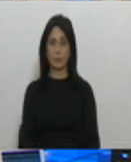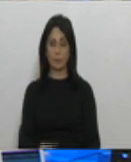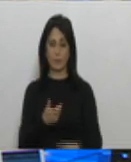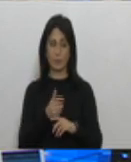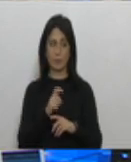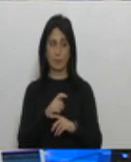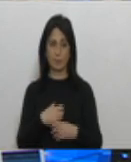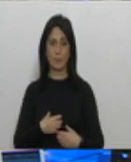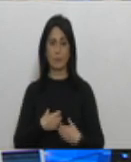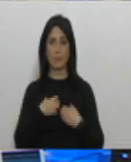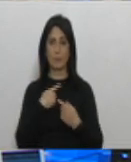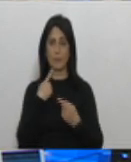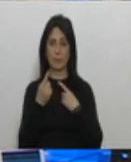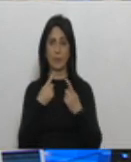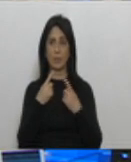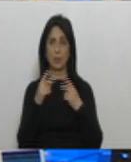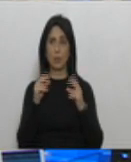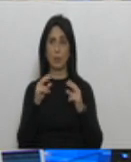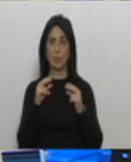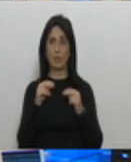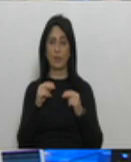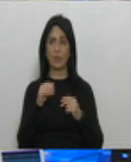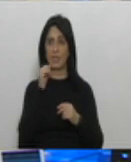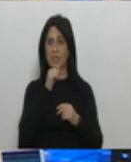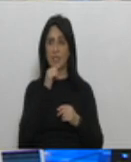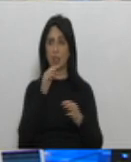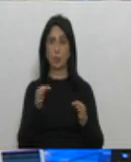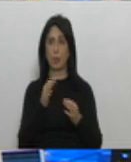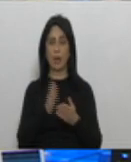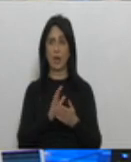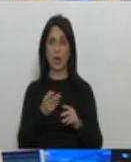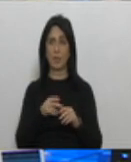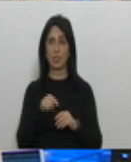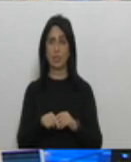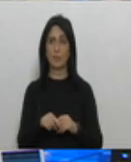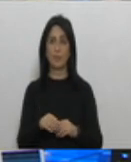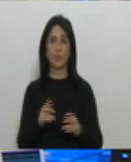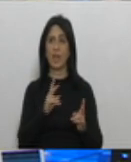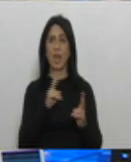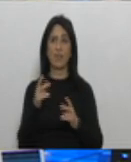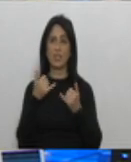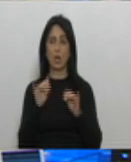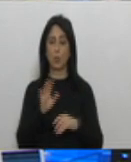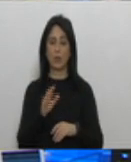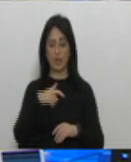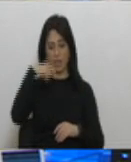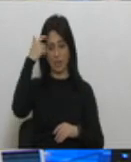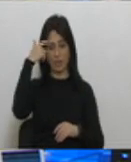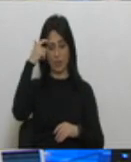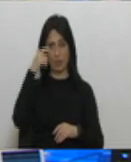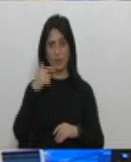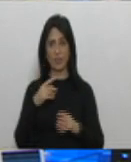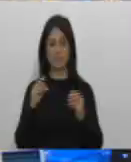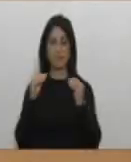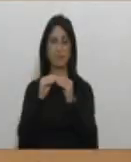Zalian sagandashu saubari, tumsa saidum luaraperi arari samashi, dar saravi sukvir srom, Ivanishvili, ci